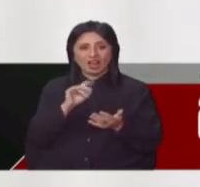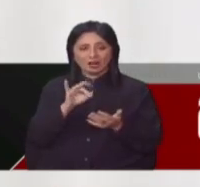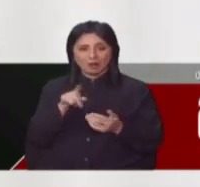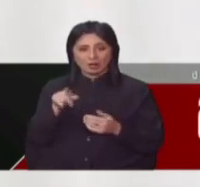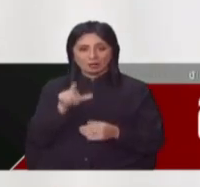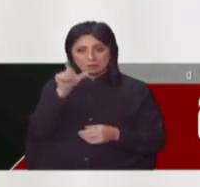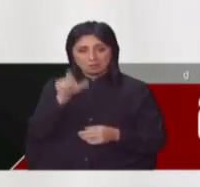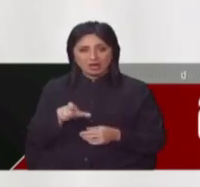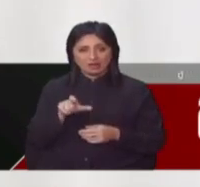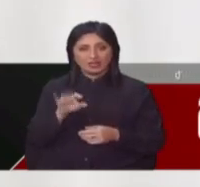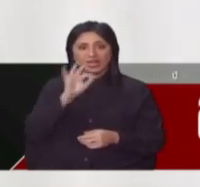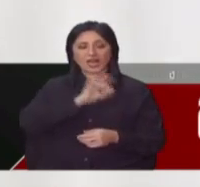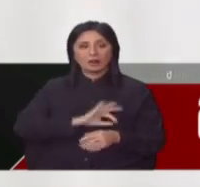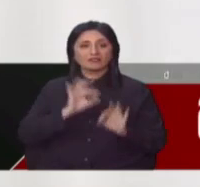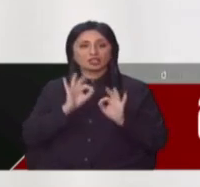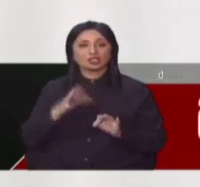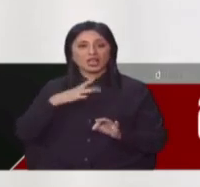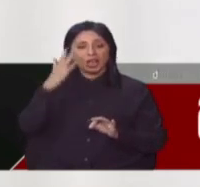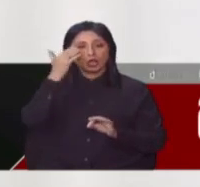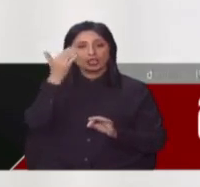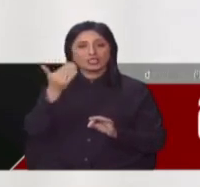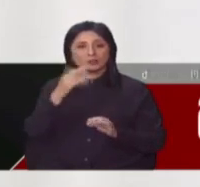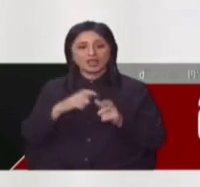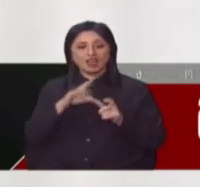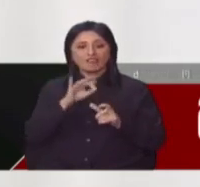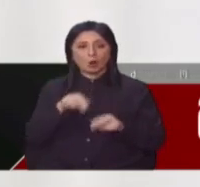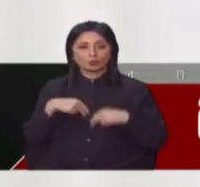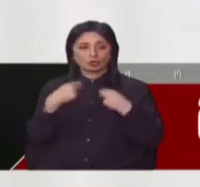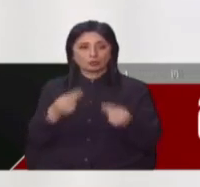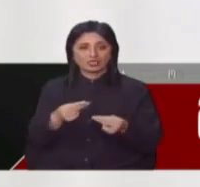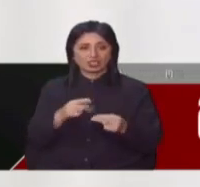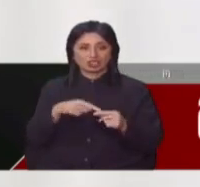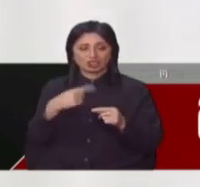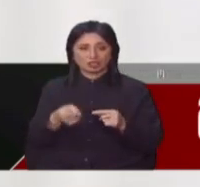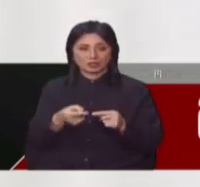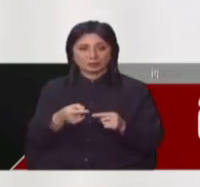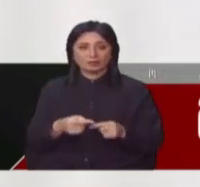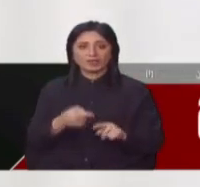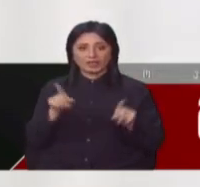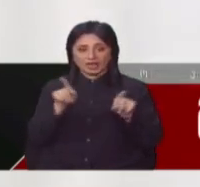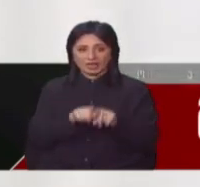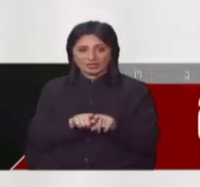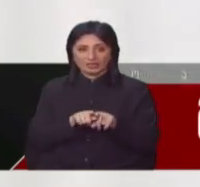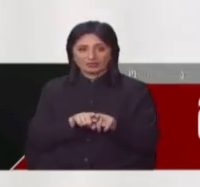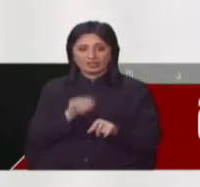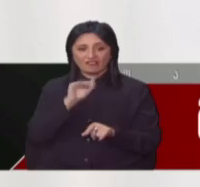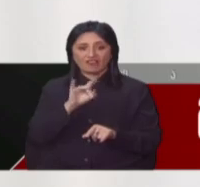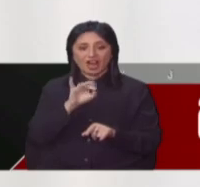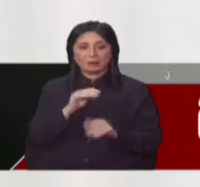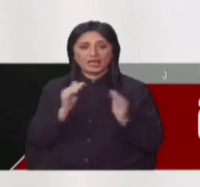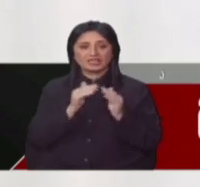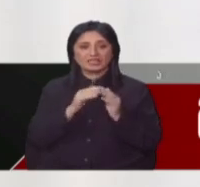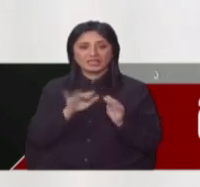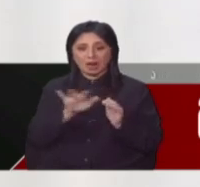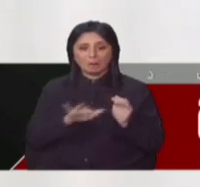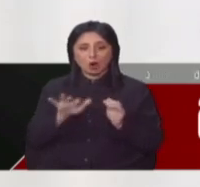მან გამოიყენა სწორედ ქართული ოცნებიდან ვაუჩერის მიცემის შემდეგ. Ასევე ფარმა სახლის